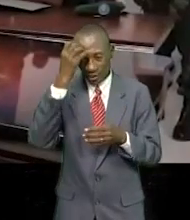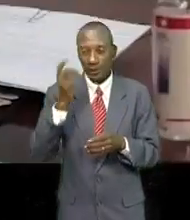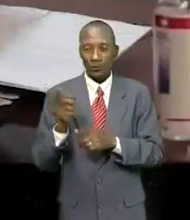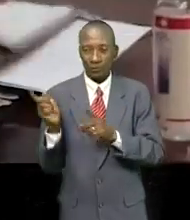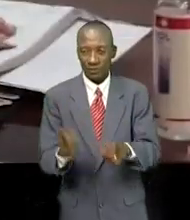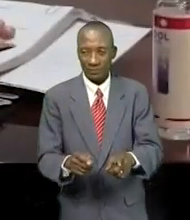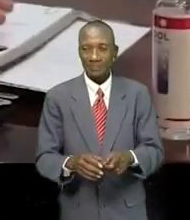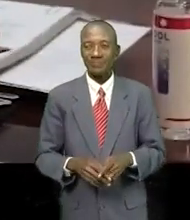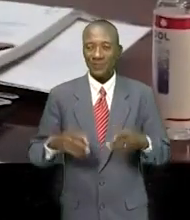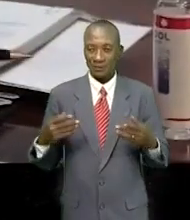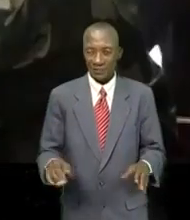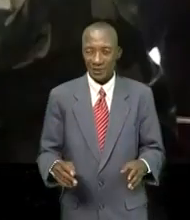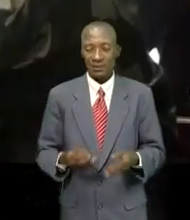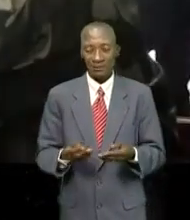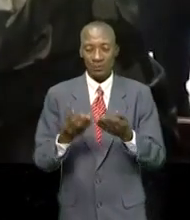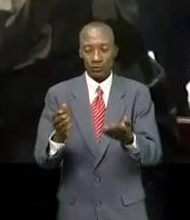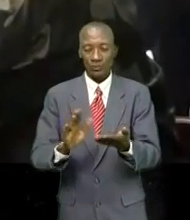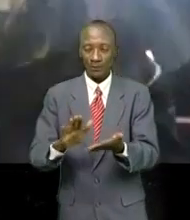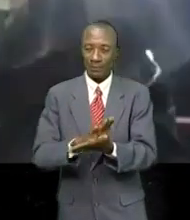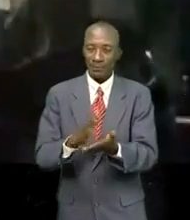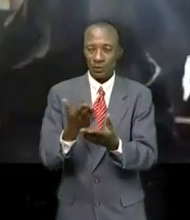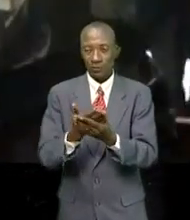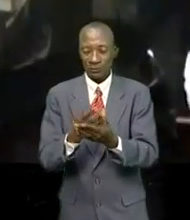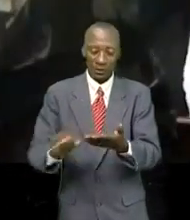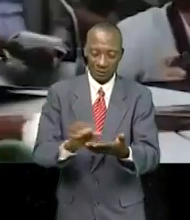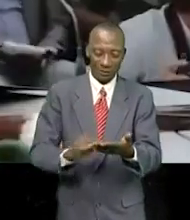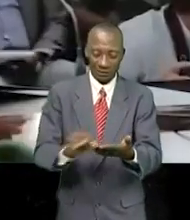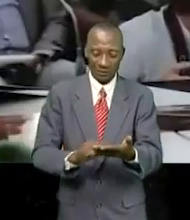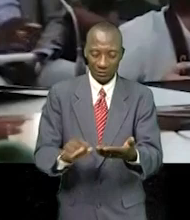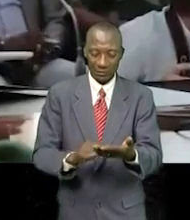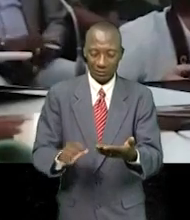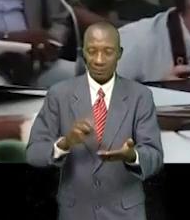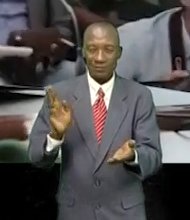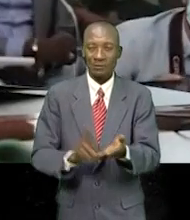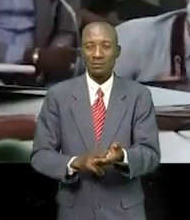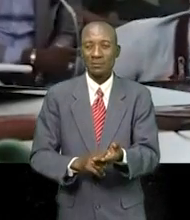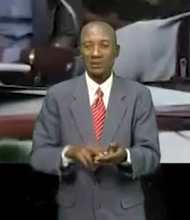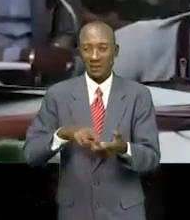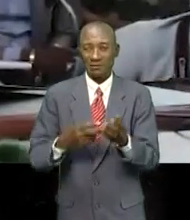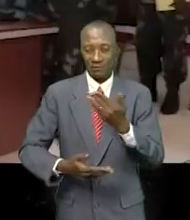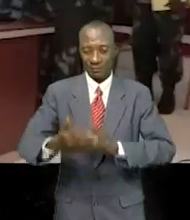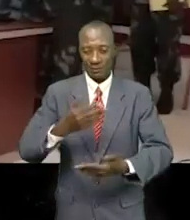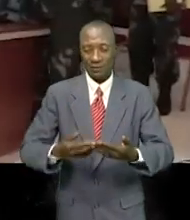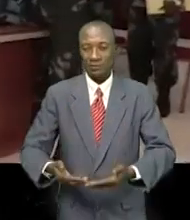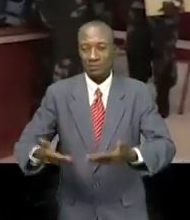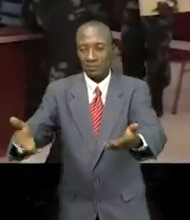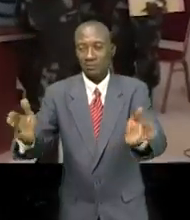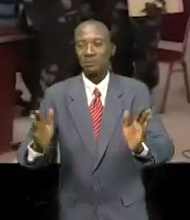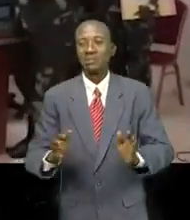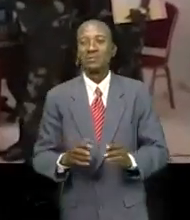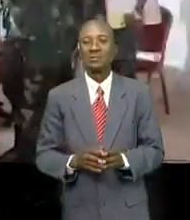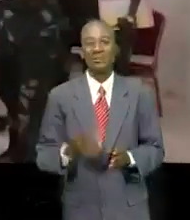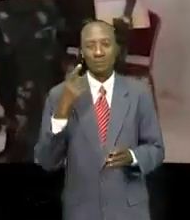en apposant leur signature en bas du document, sanctionnant ainsi la passation du pouvoir aux militaires de diriger la province du Nord